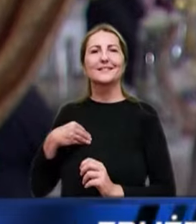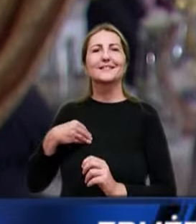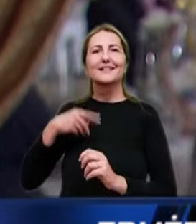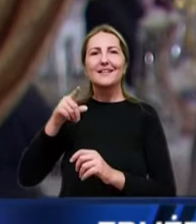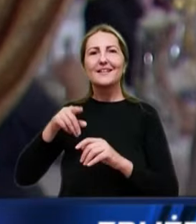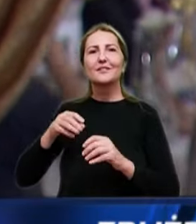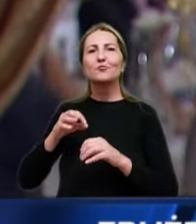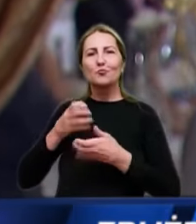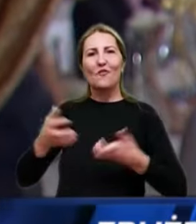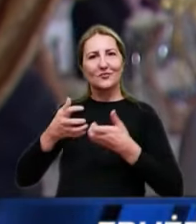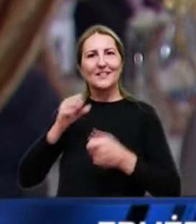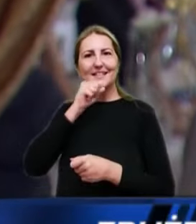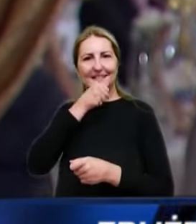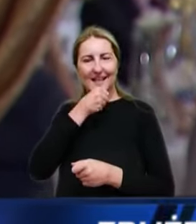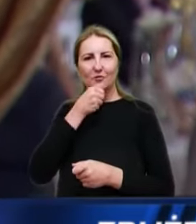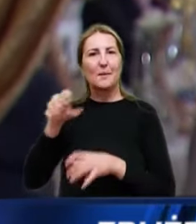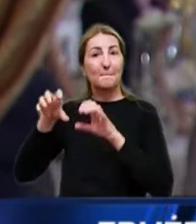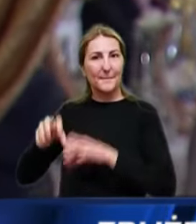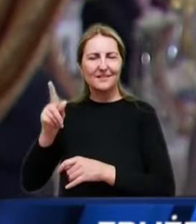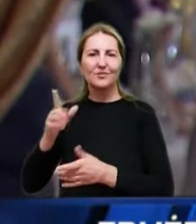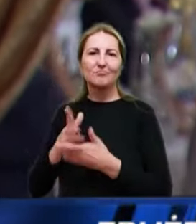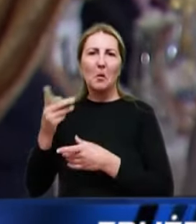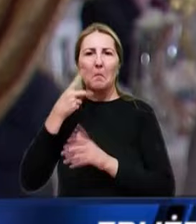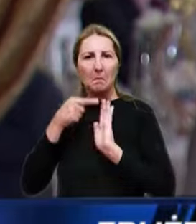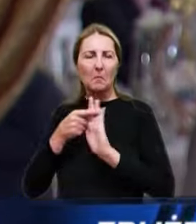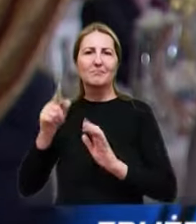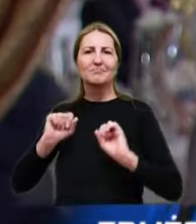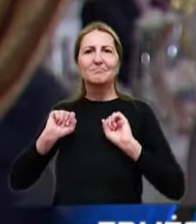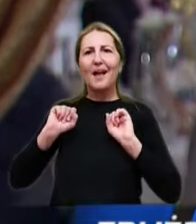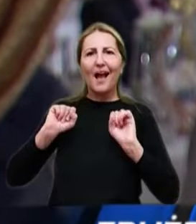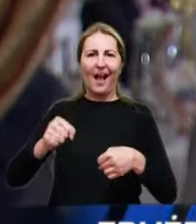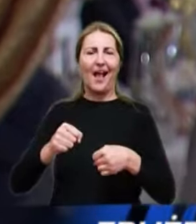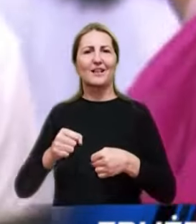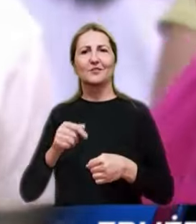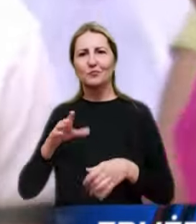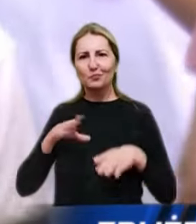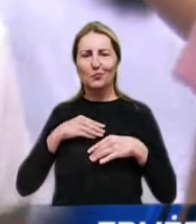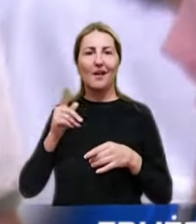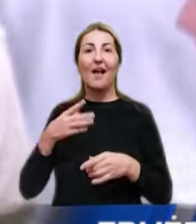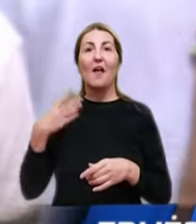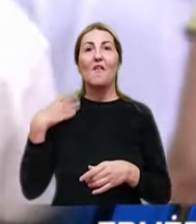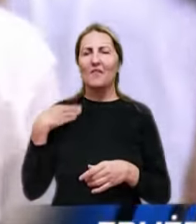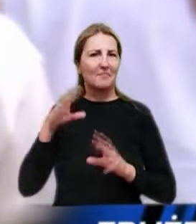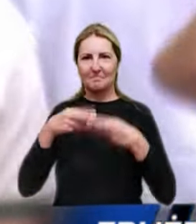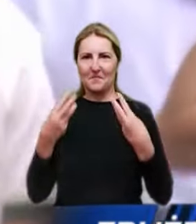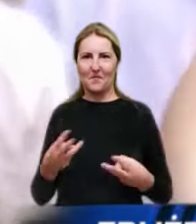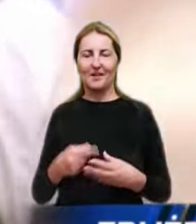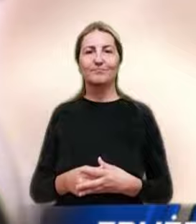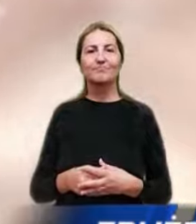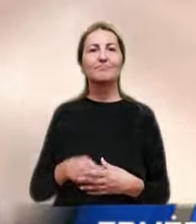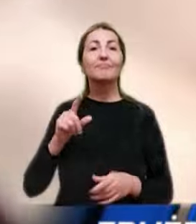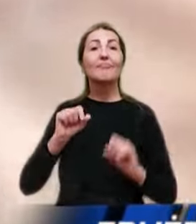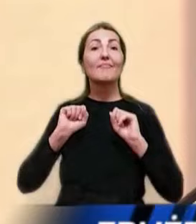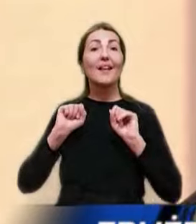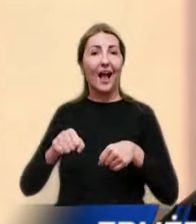że aktywizacja jest kompletnie niedeterminowana przez wiek. O aktywności senioralnej będzie się mówiło